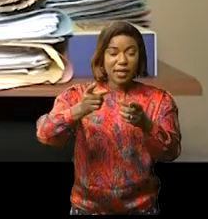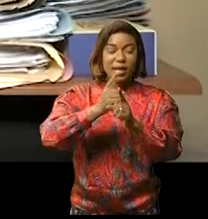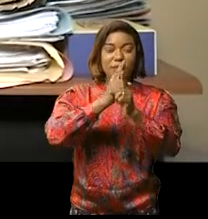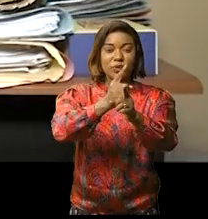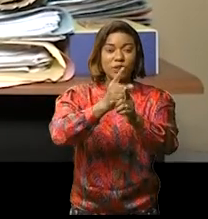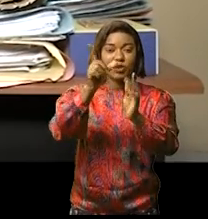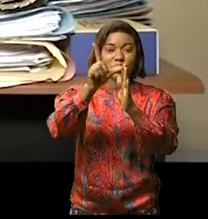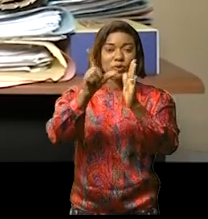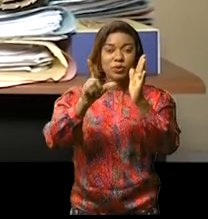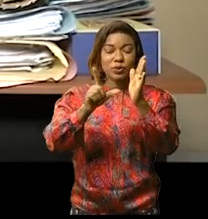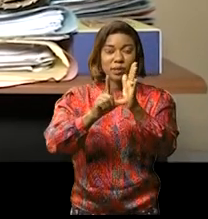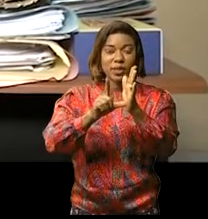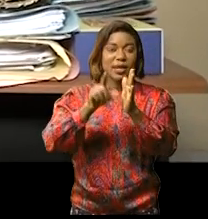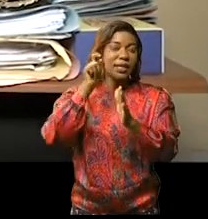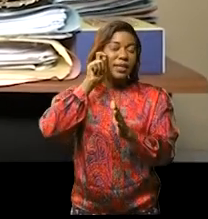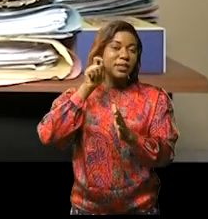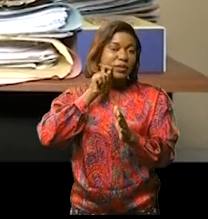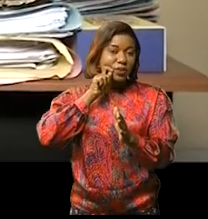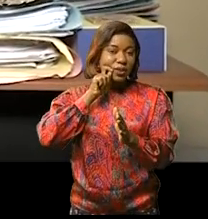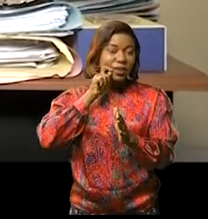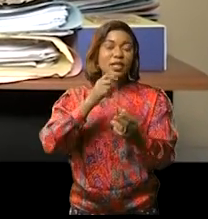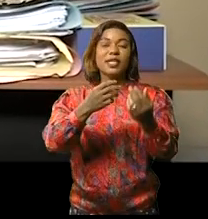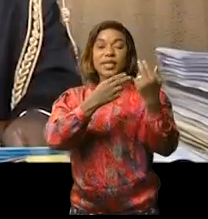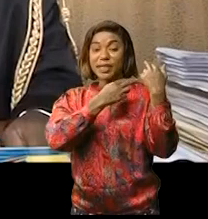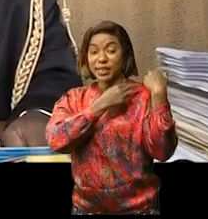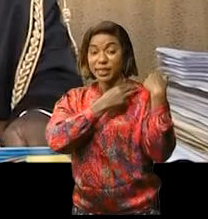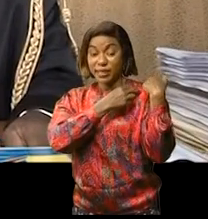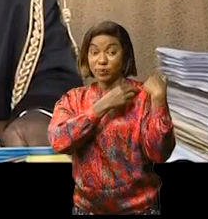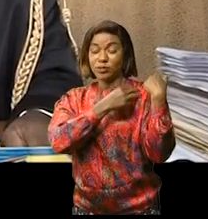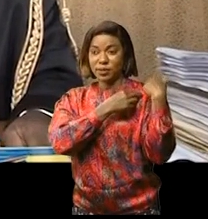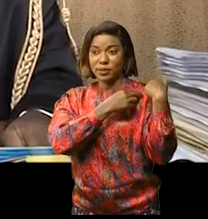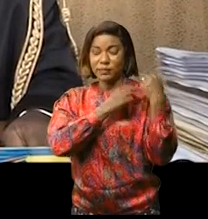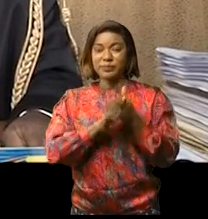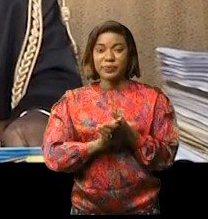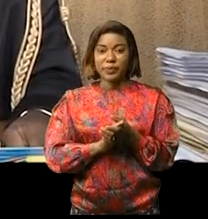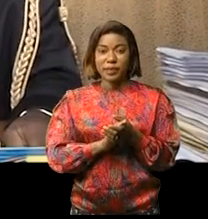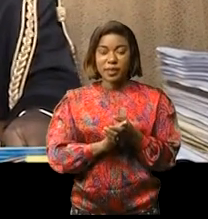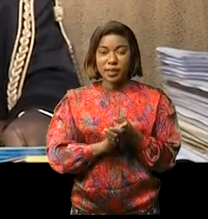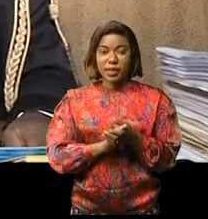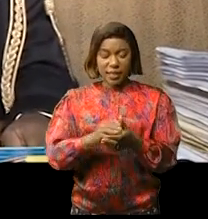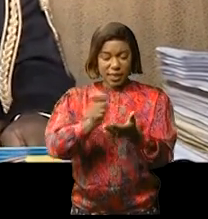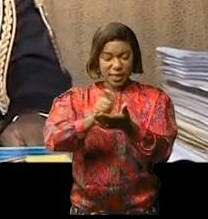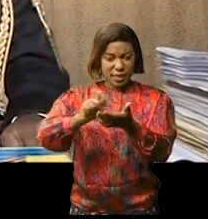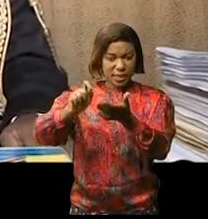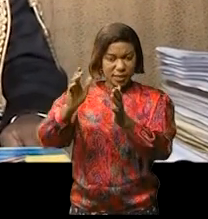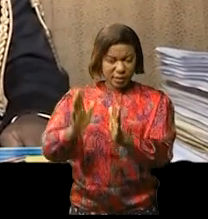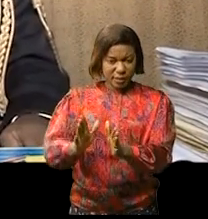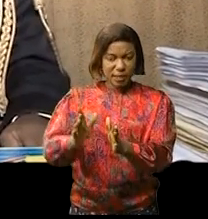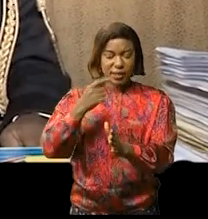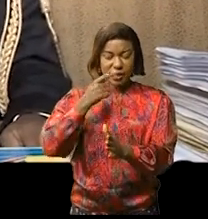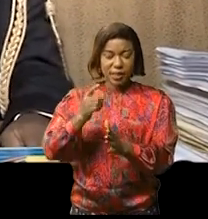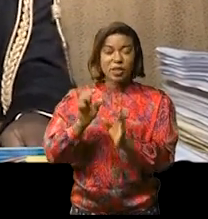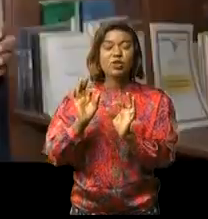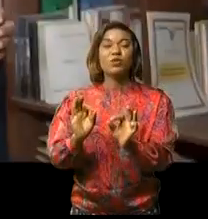responsable ». Dans une interview accordée à Echo Militaire lundi 9 août 2021, l'auteur a expliqué les innovations contenues dans cette